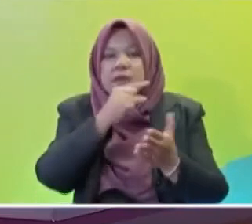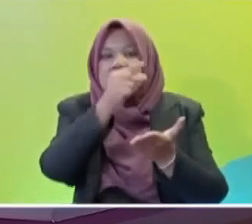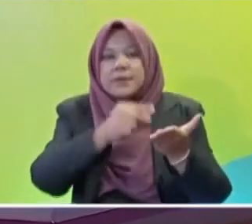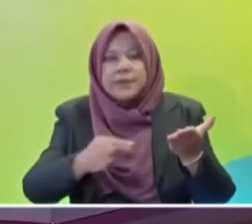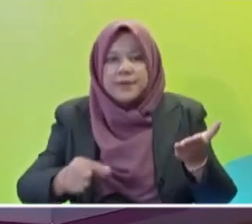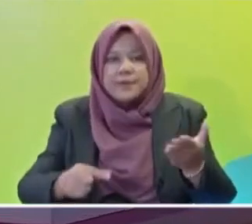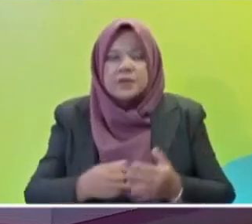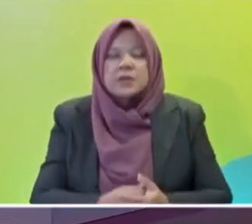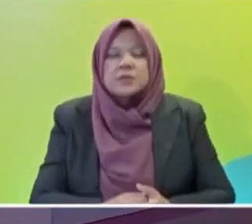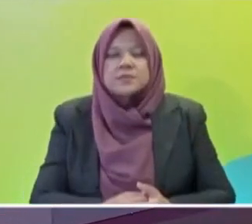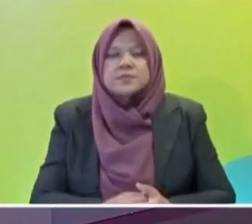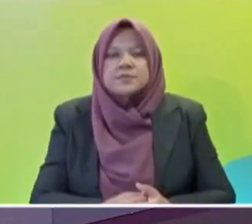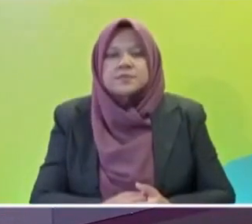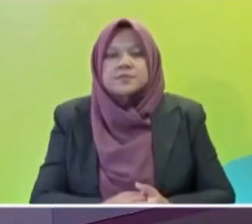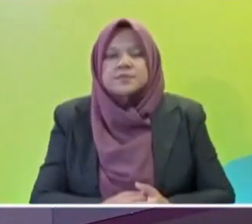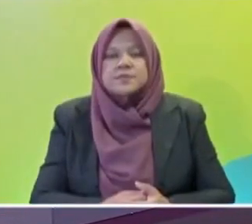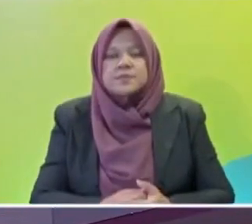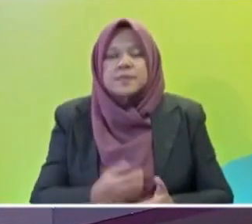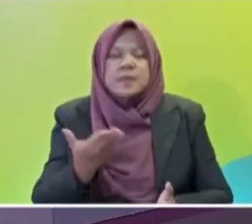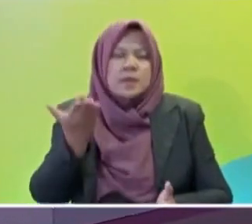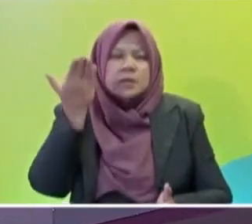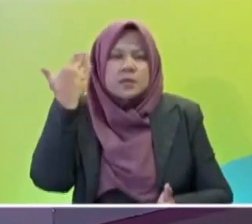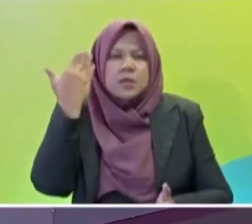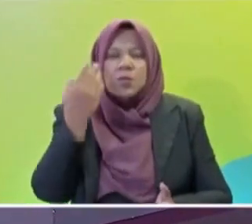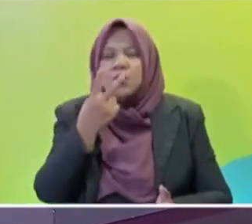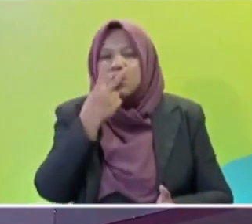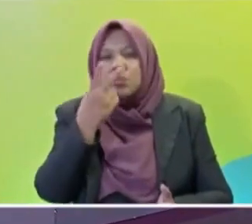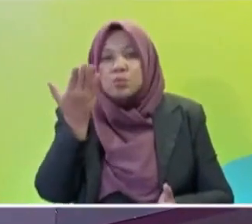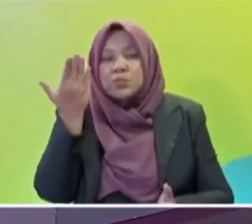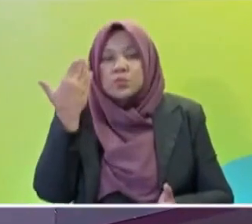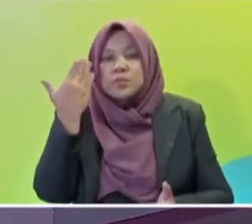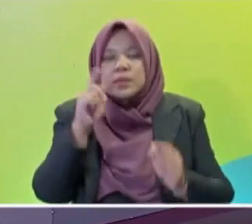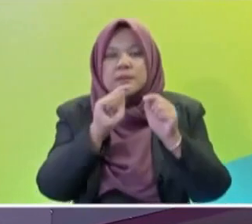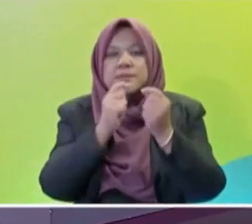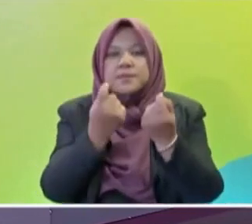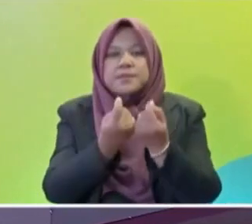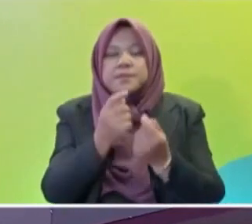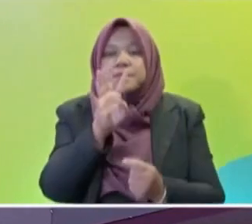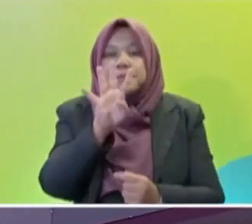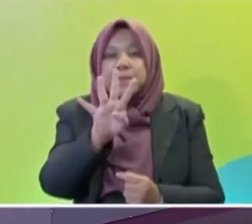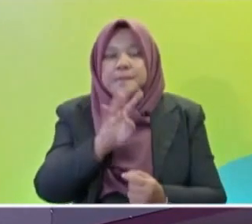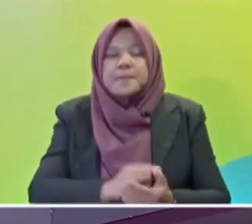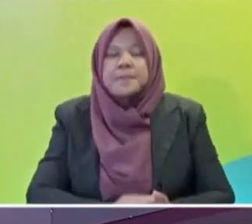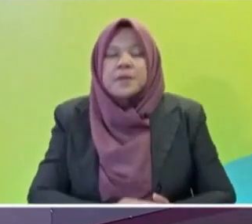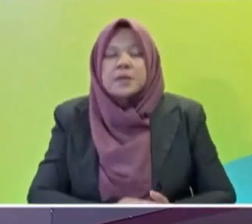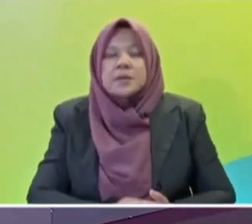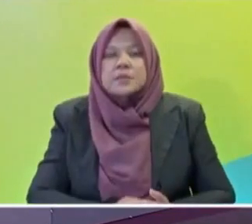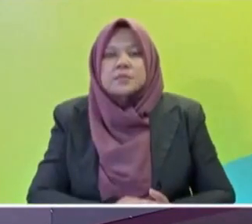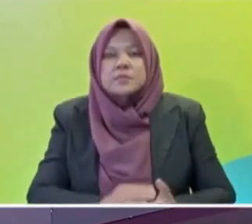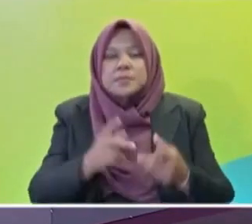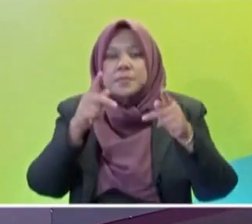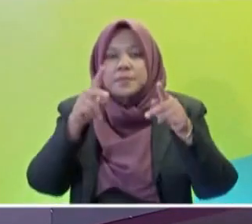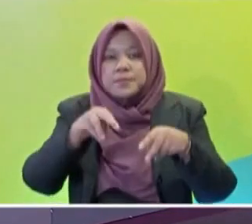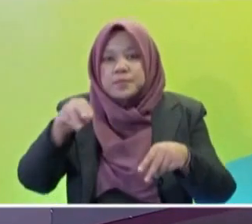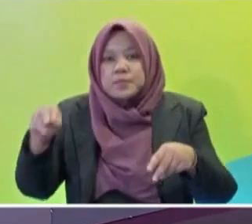saya akan sentuh sebenarnya ini kita imbas kembali pelajaran kita di tingkatan 4 masih di Jakarta